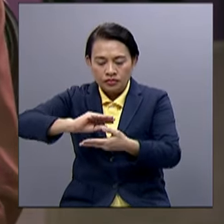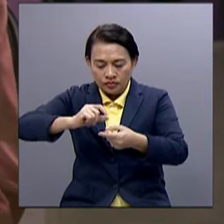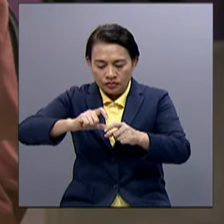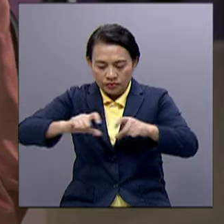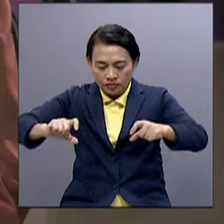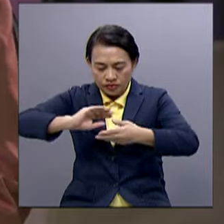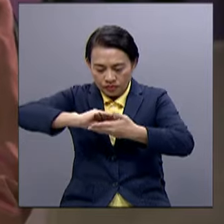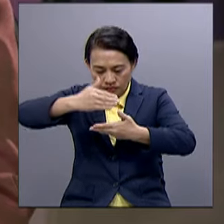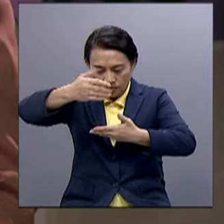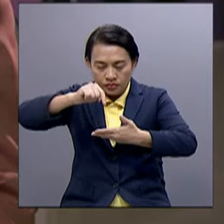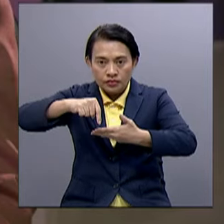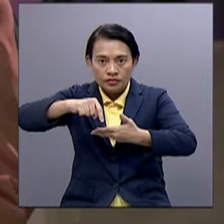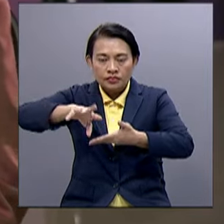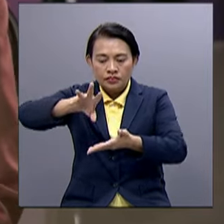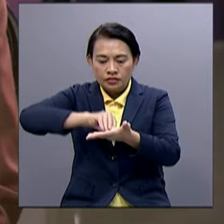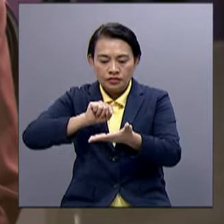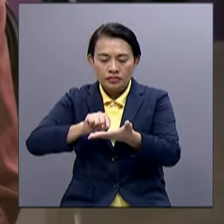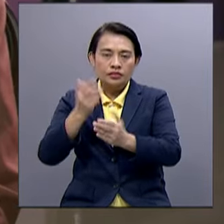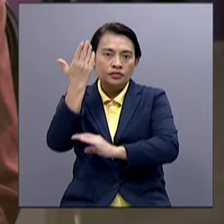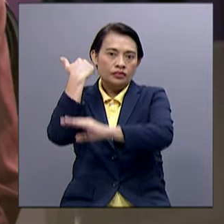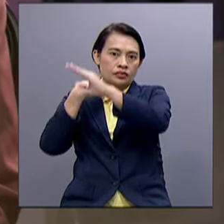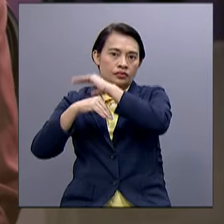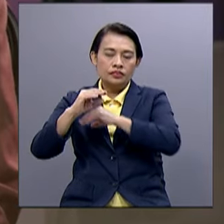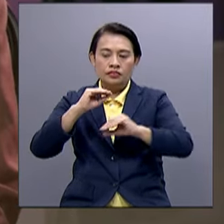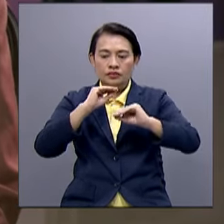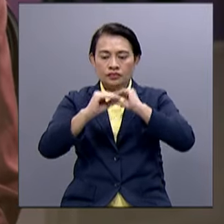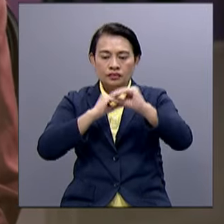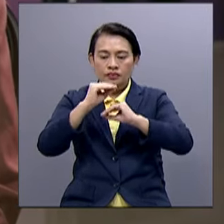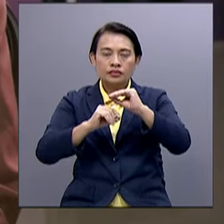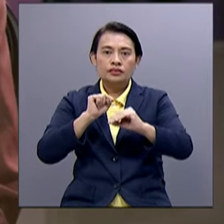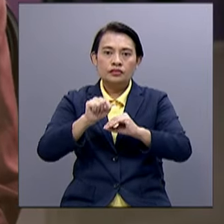ตำนานอุรังคธาตุหรือกลายเป็นนิทานอุรังคธาตุ